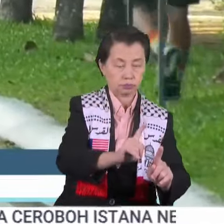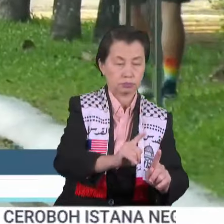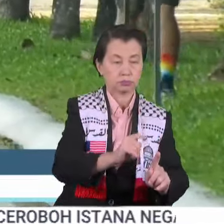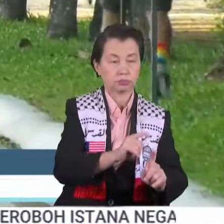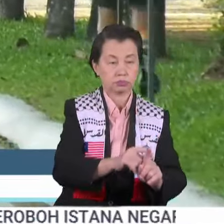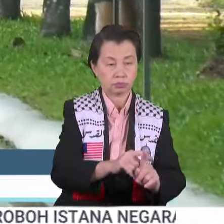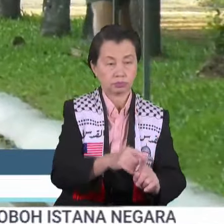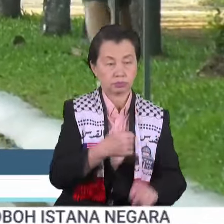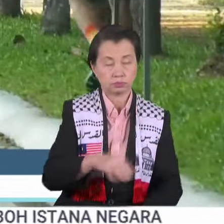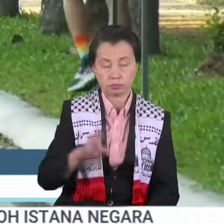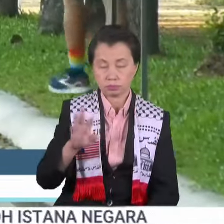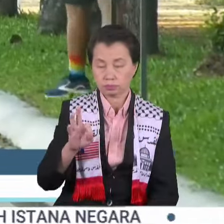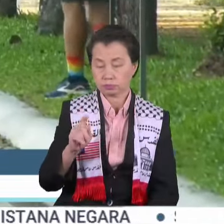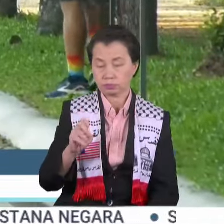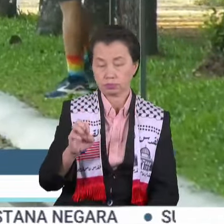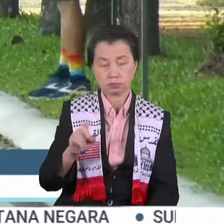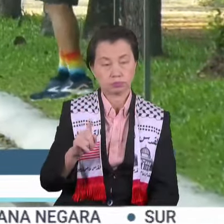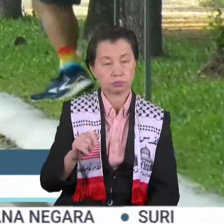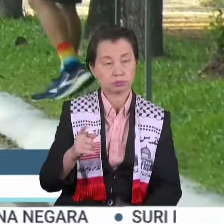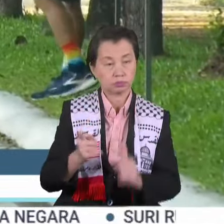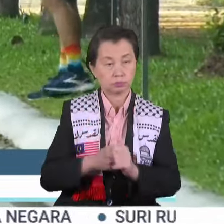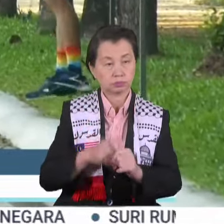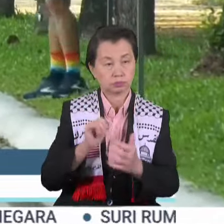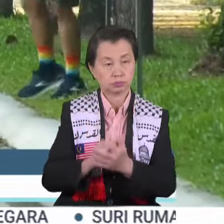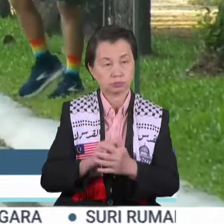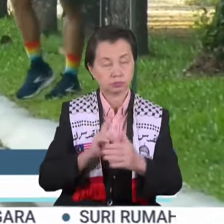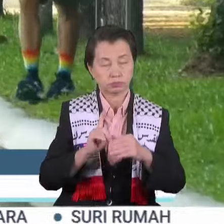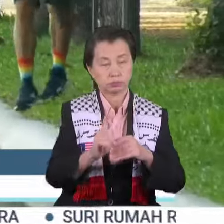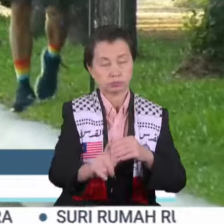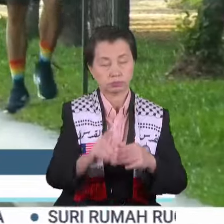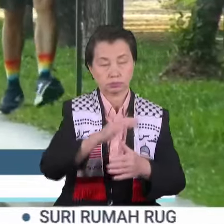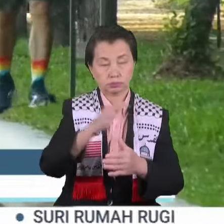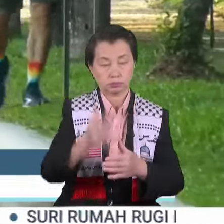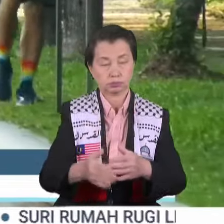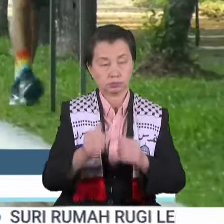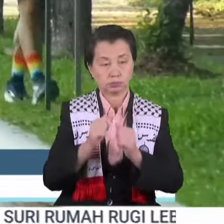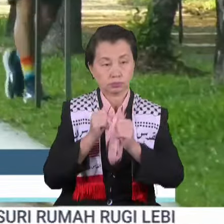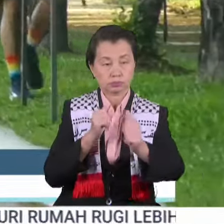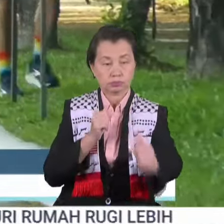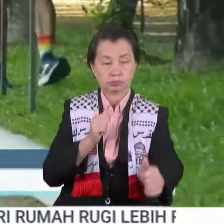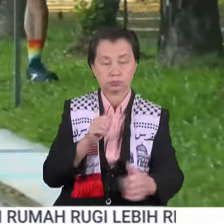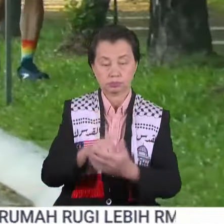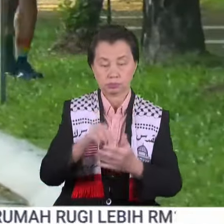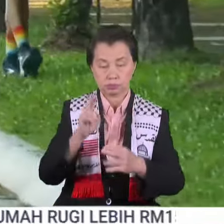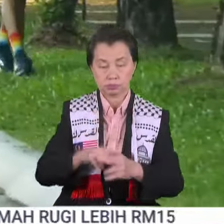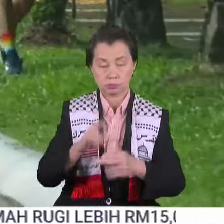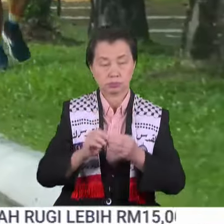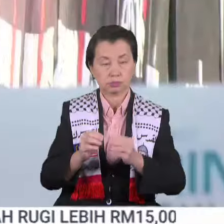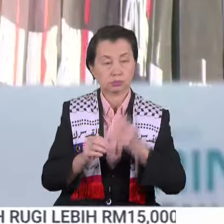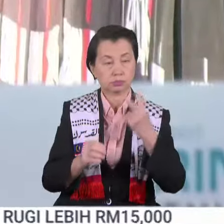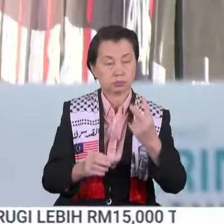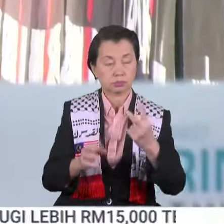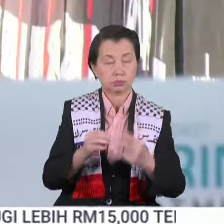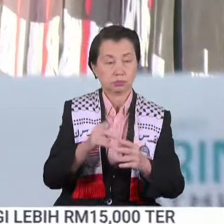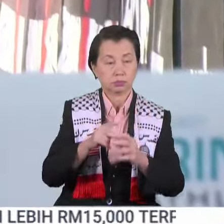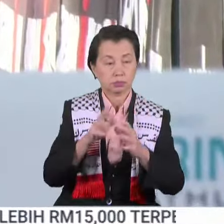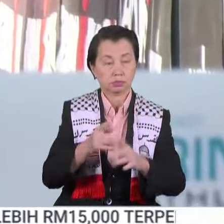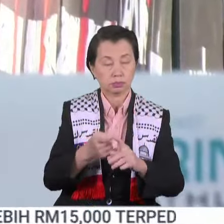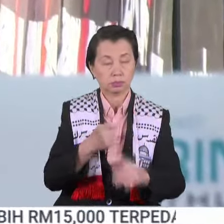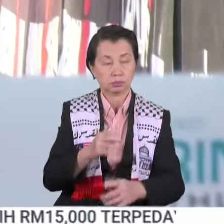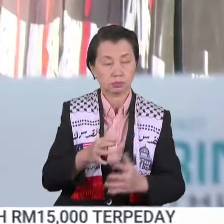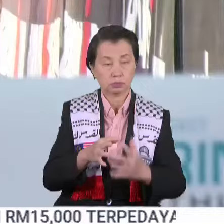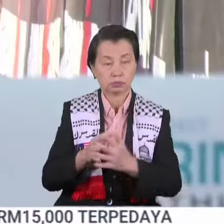pendahulu. Cedric secara rasmi bergelar peserta pertama melepasi garisan penamat meninggalkan Ki Yi di kedudukan kedua. Manakala peserta dari Amerika